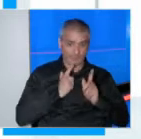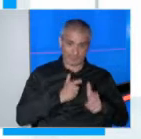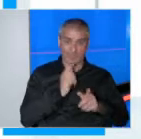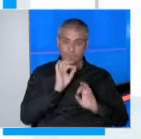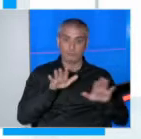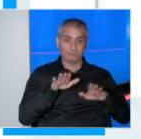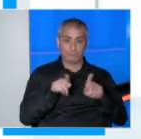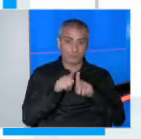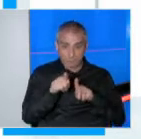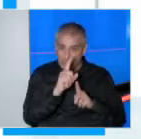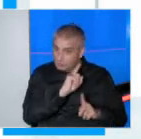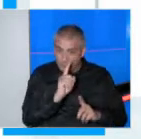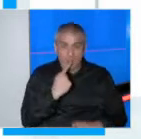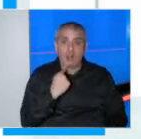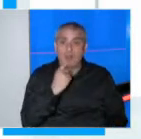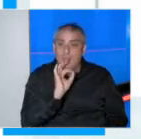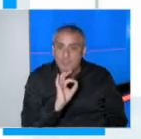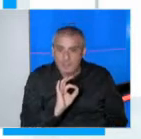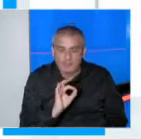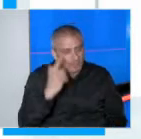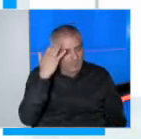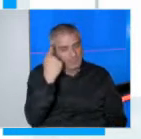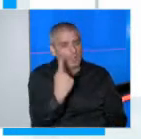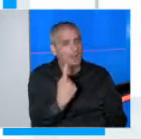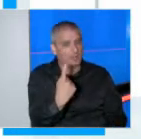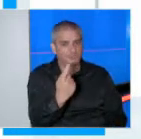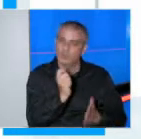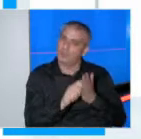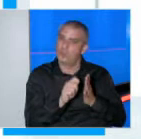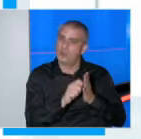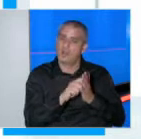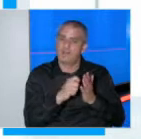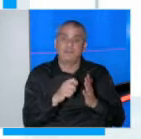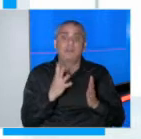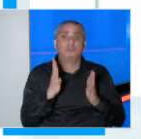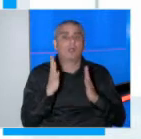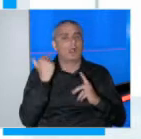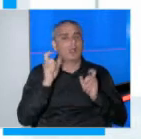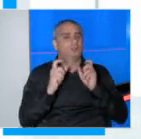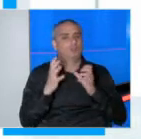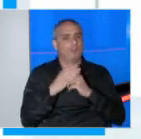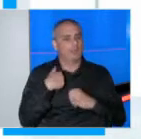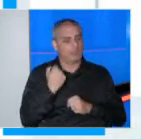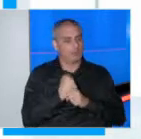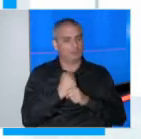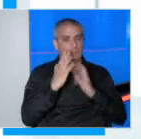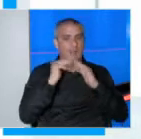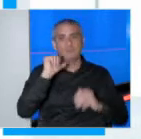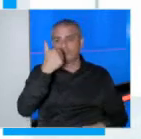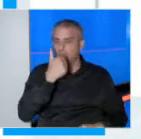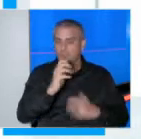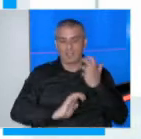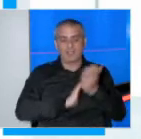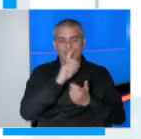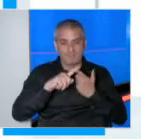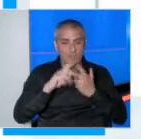עבור ממשלה כזו שאינה לטעמך. תארי לעצמך, כותב גולן לדיסטל, שכך אנשי המחנה שלי היו נוהגים בלבנון הראשונה,